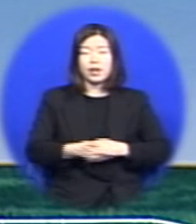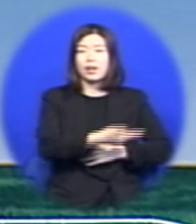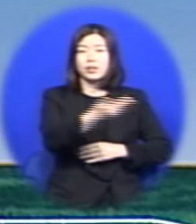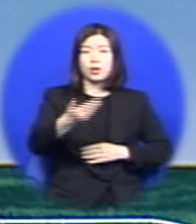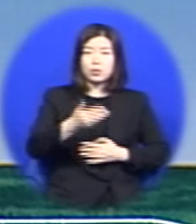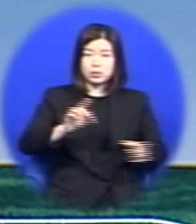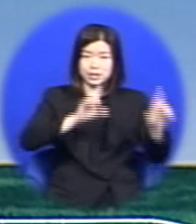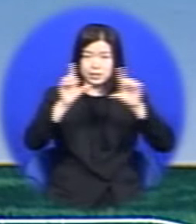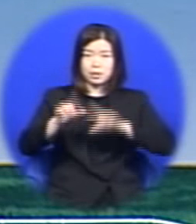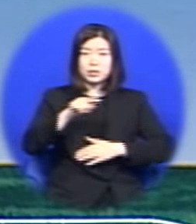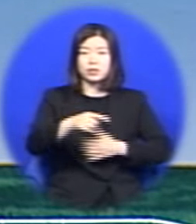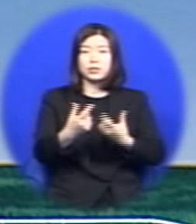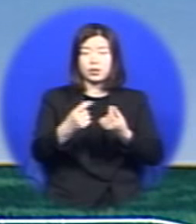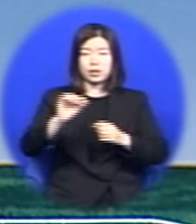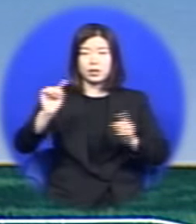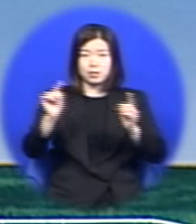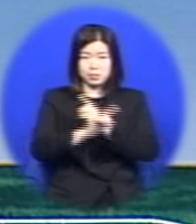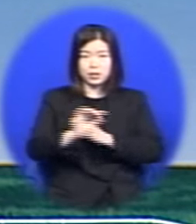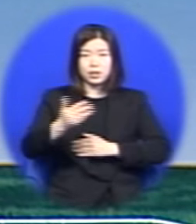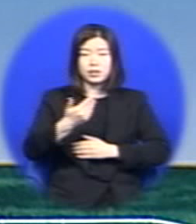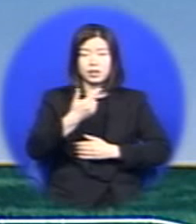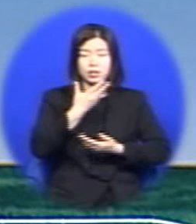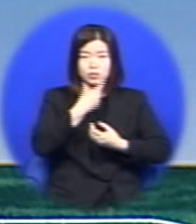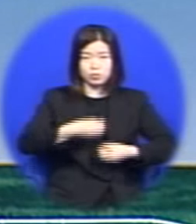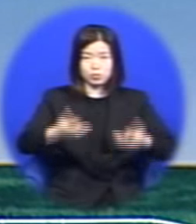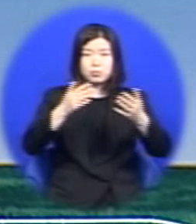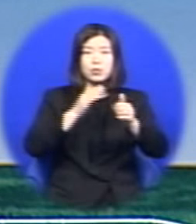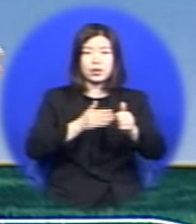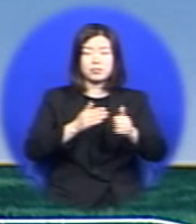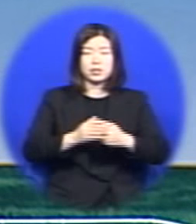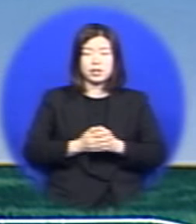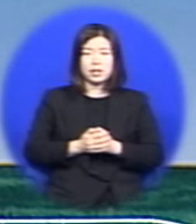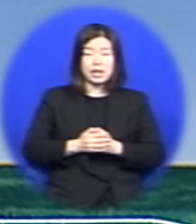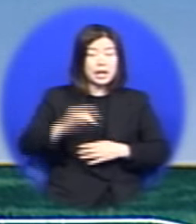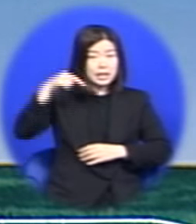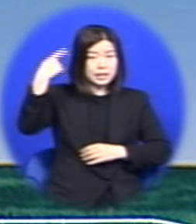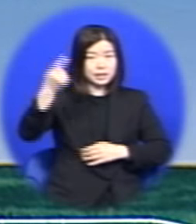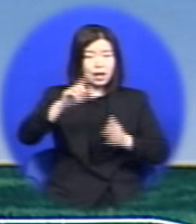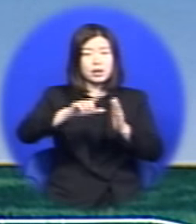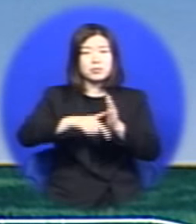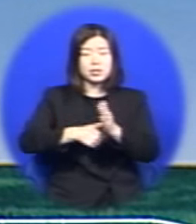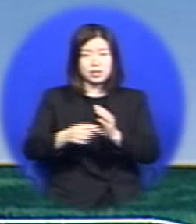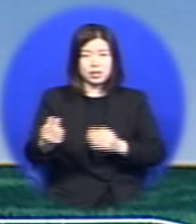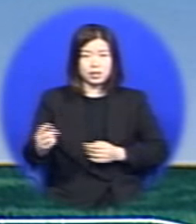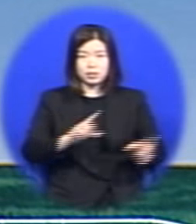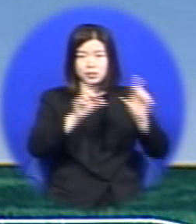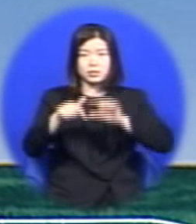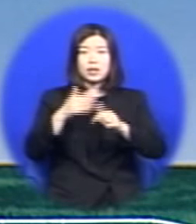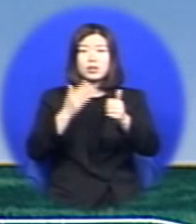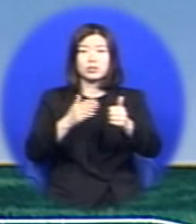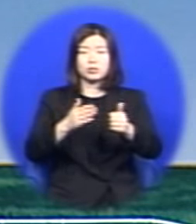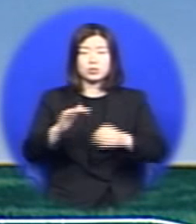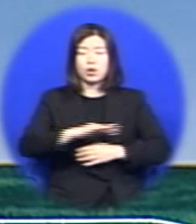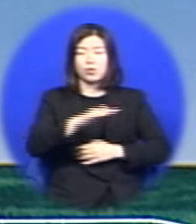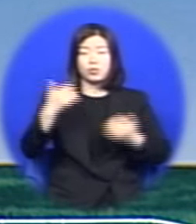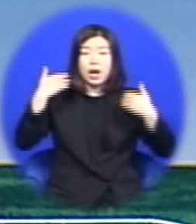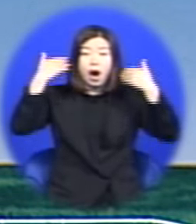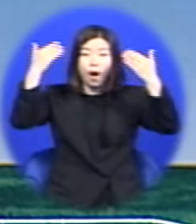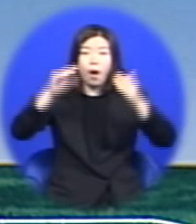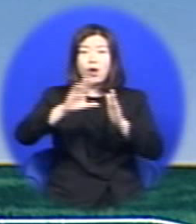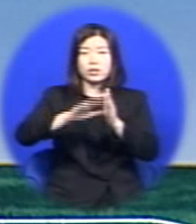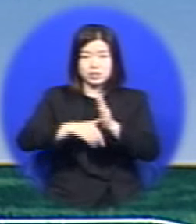여러분의 삶이 그렇게 되기를 축복합니다. 그리고 정말 다음 세대를 살리십시오. 우리 어른 세대가